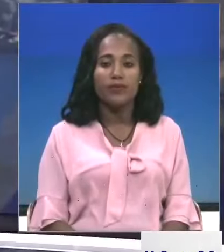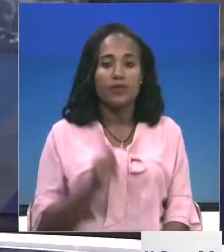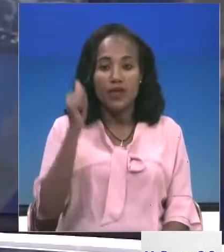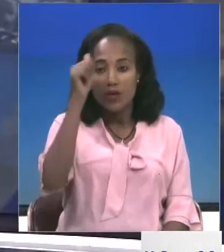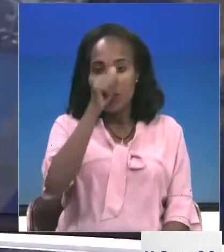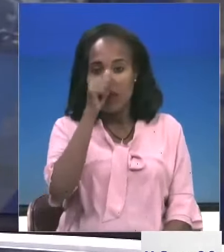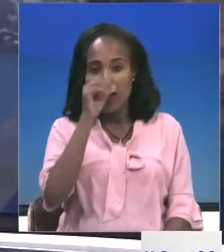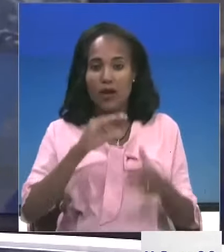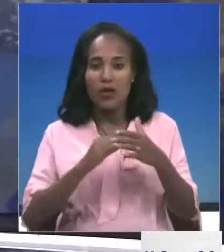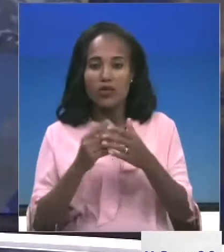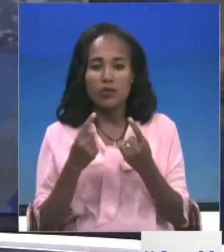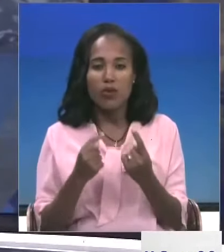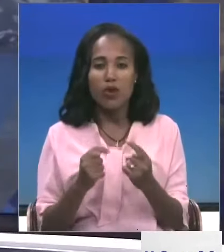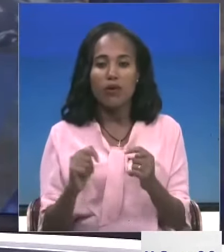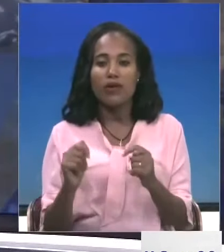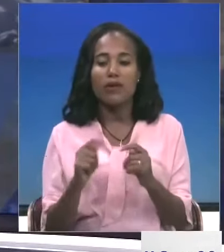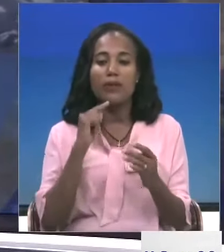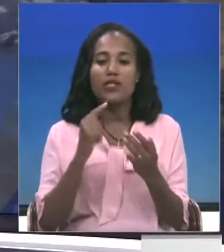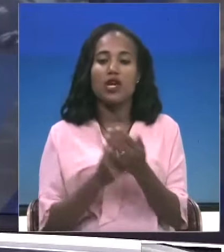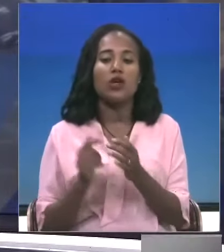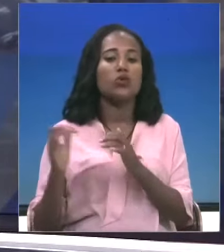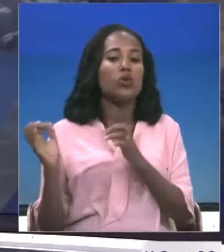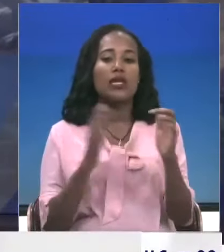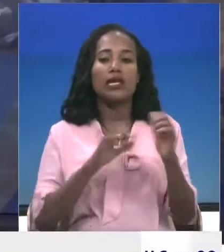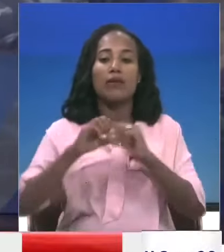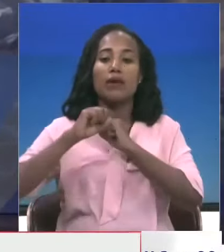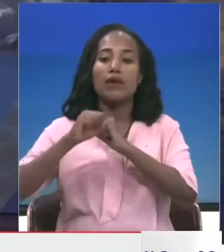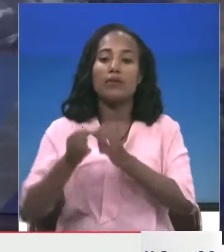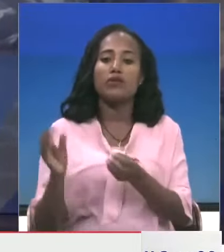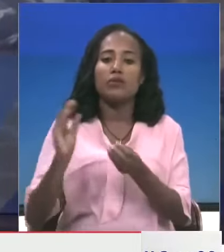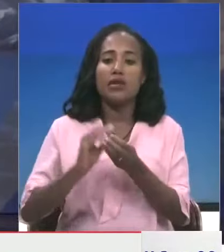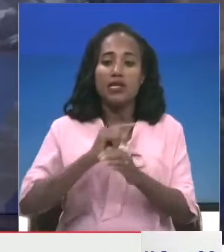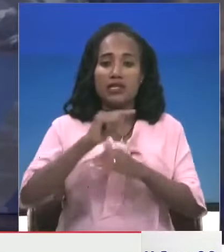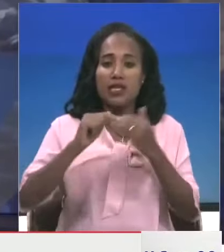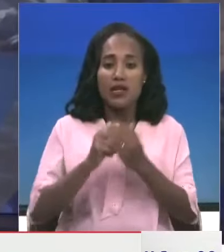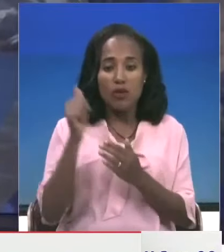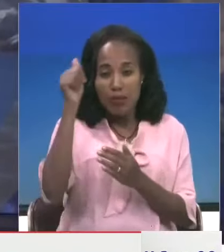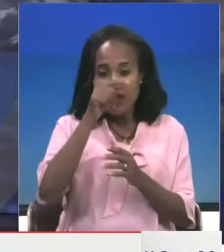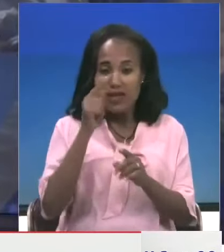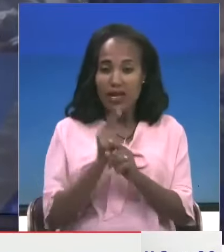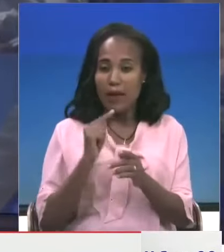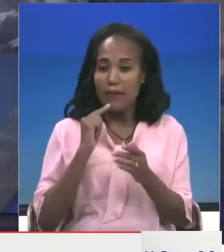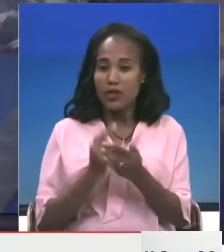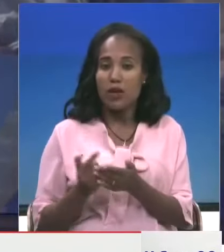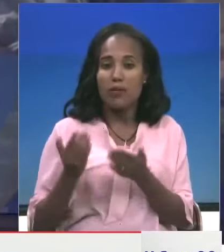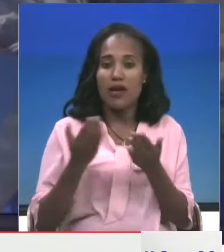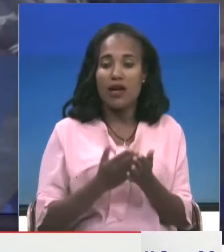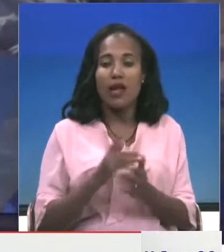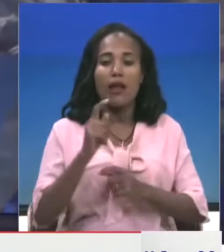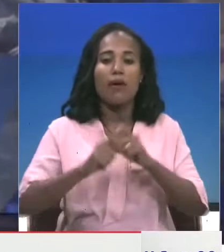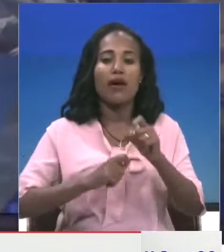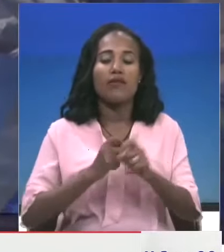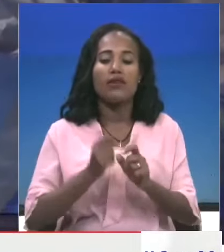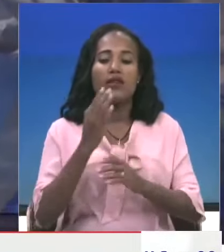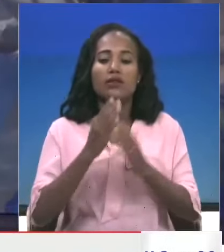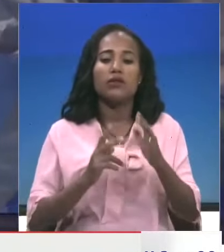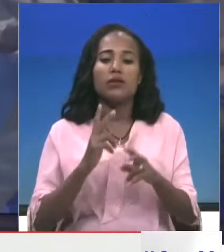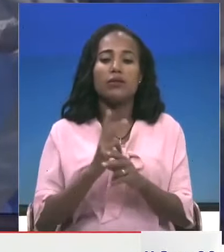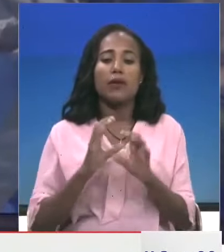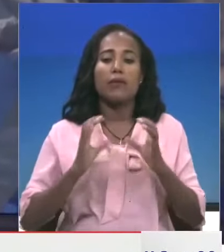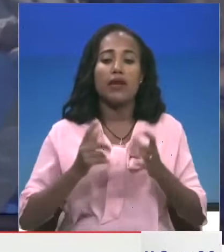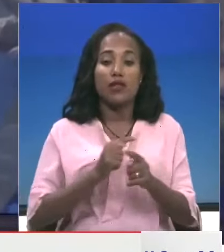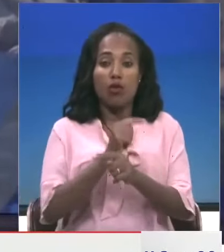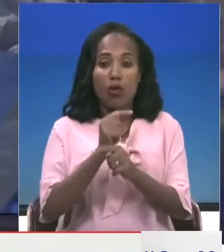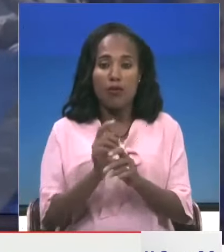ኢትዮጵያ ከውጭ የሚሰነዘርባትን የመረጃ ጦርነት ከመመከት ባለፈ ስለ ኢትዮጵያ ትክክለኛ መረጃ የሚናገር ዓለም አቀፍና ደረጃውን የጠበቀ የሚዲያ